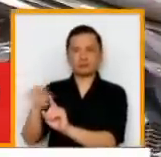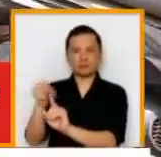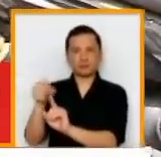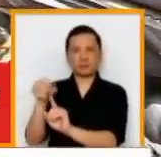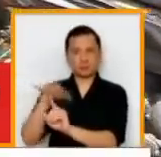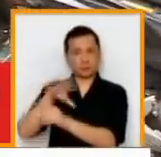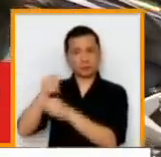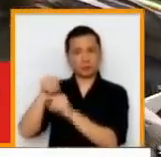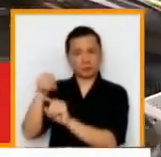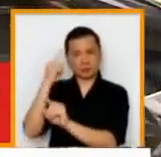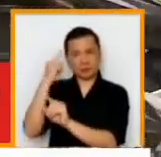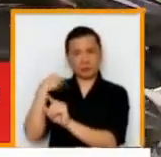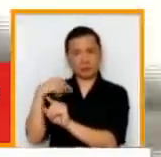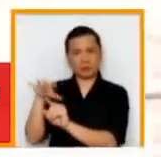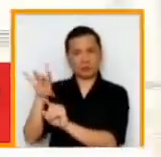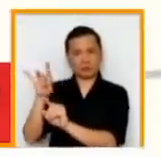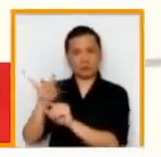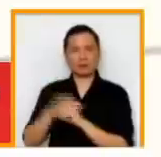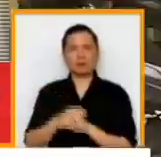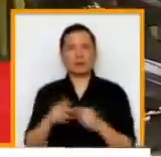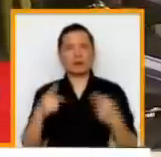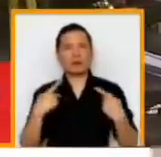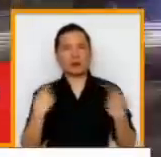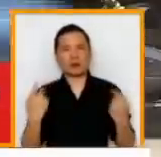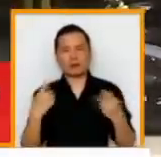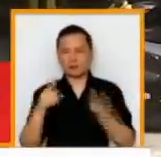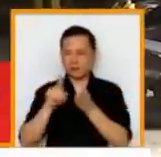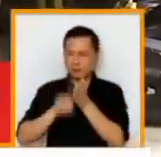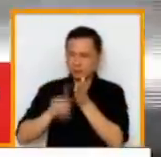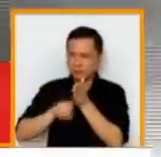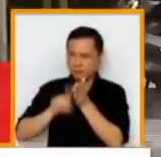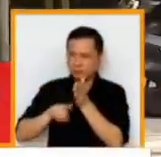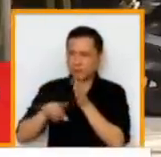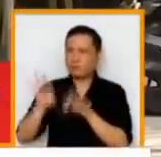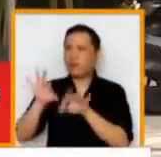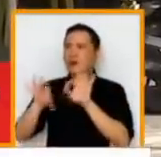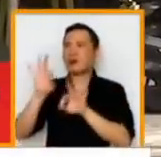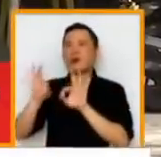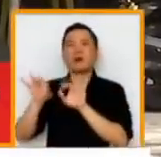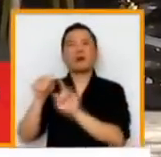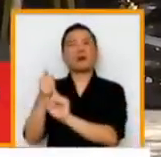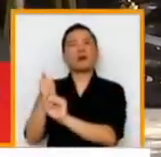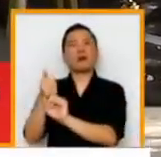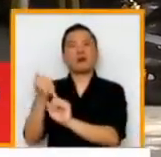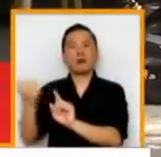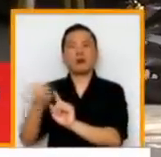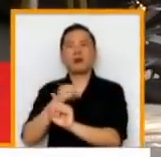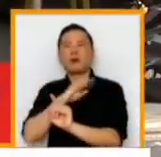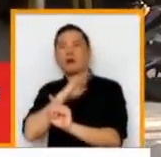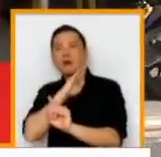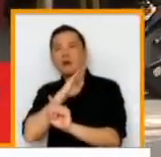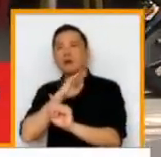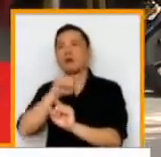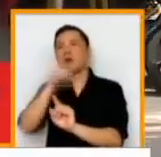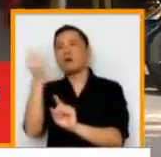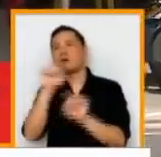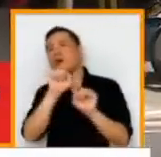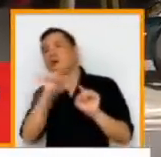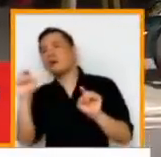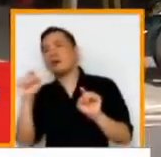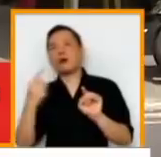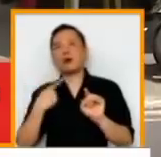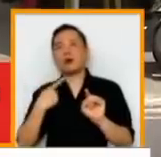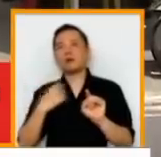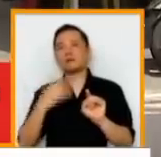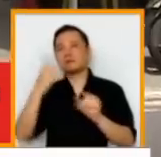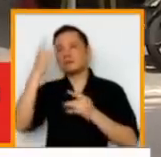City Epidemiology and Surveillance Unit matapos magpakita ng sintomas ang iba pang nasa compound. Hiling ng RVM,